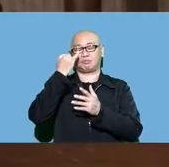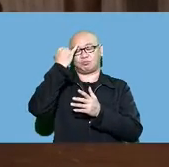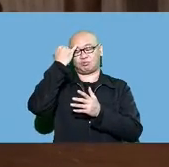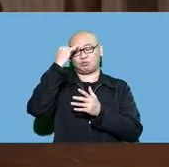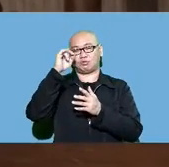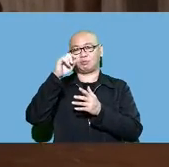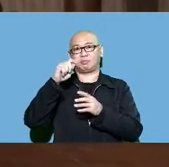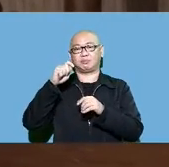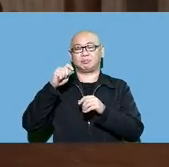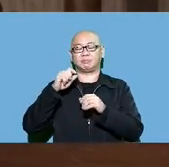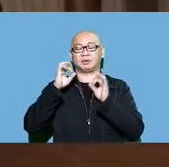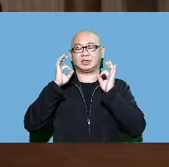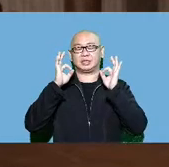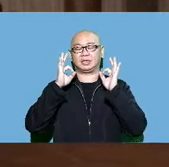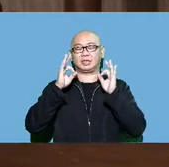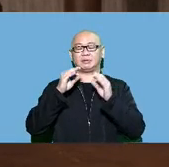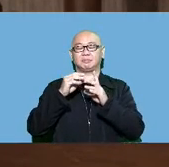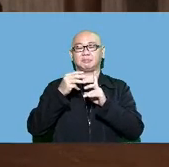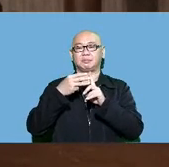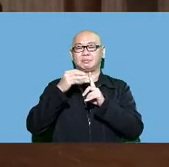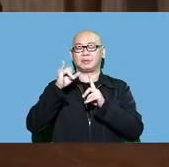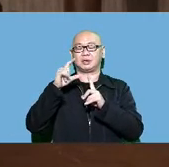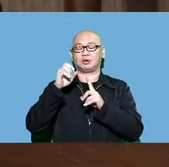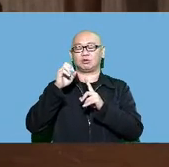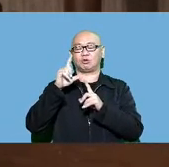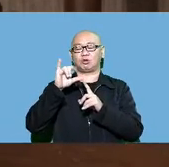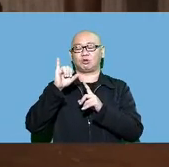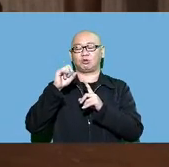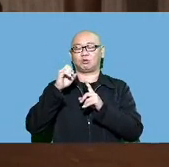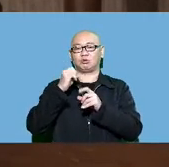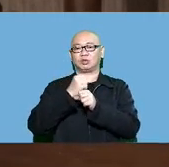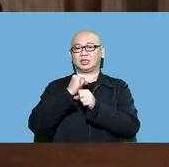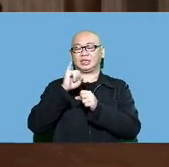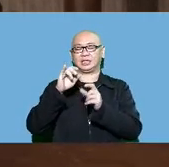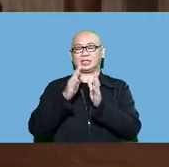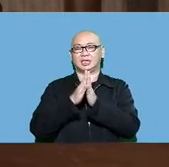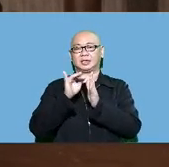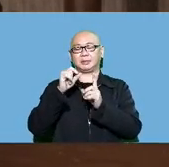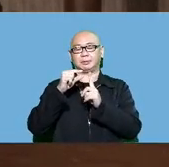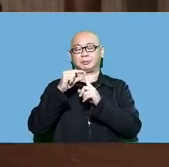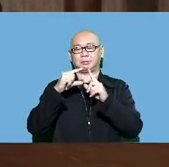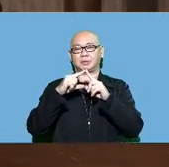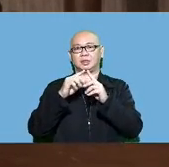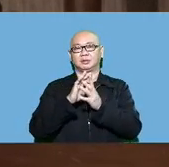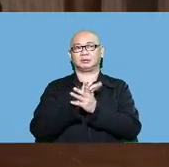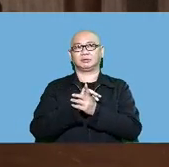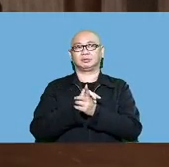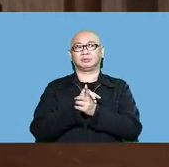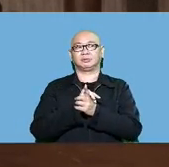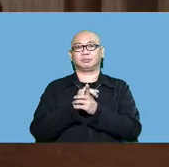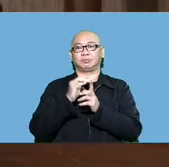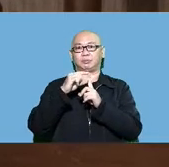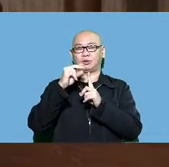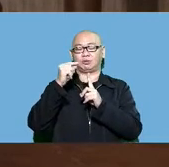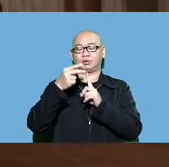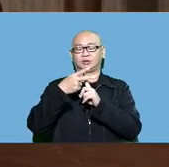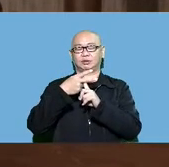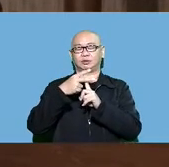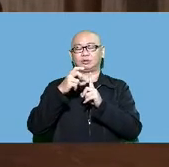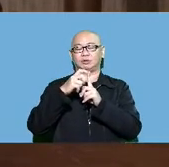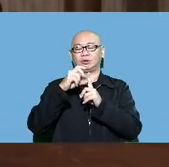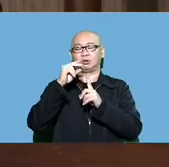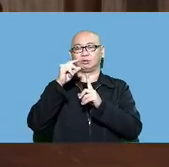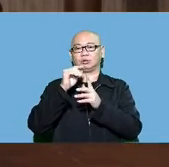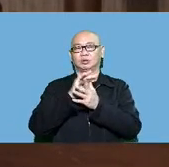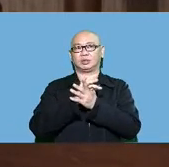biologi pada Fakultas Matematika dan Ilmu Pengetahuan Alam. Profesor Dr. Dr. Mahalul Azam MKes sebagai